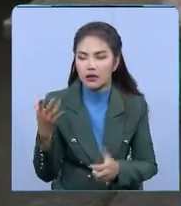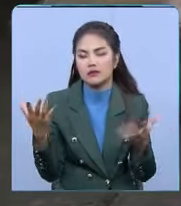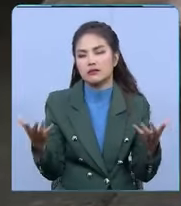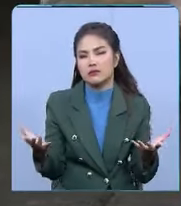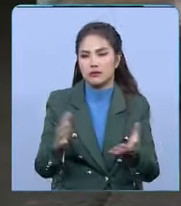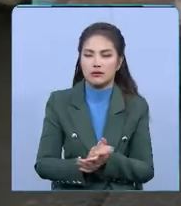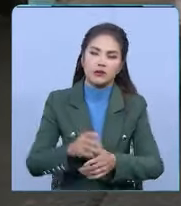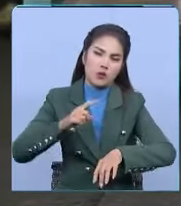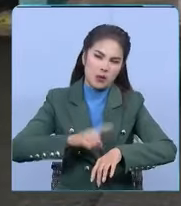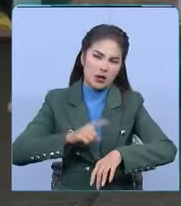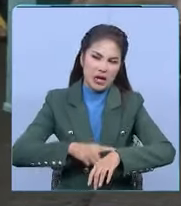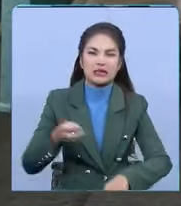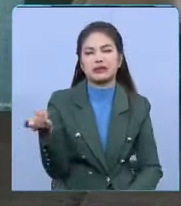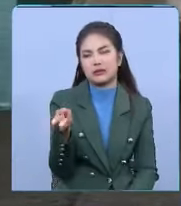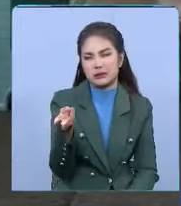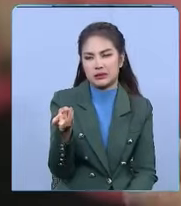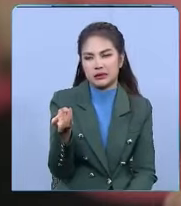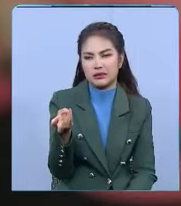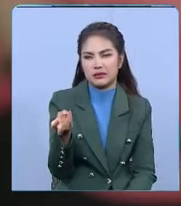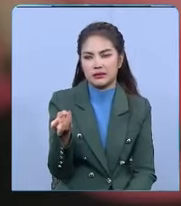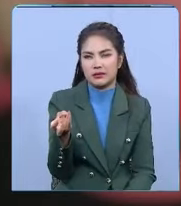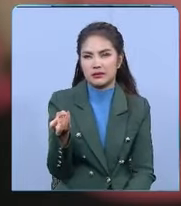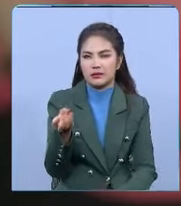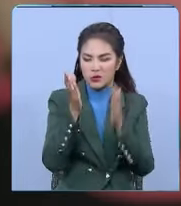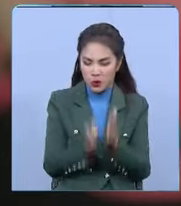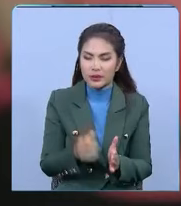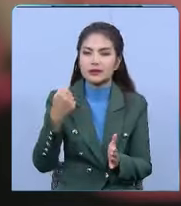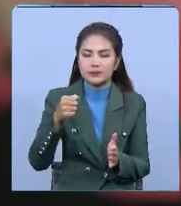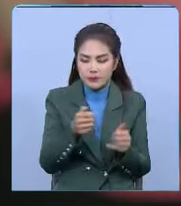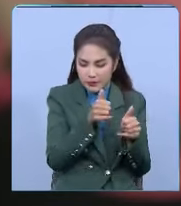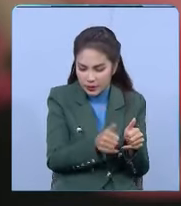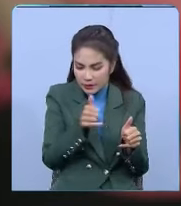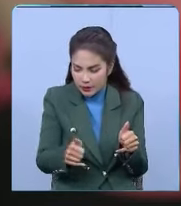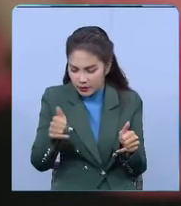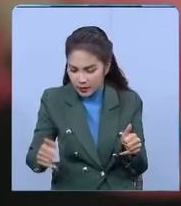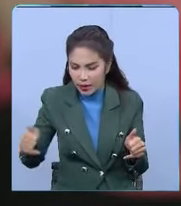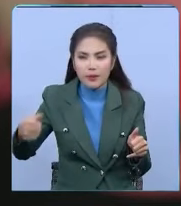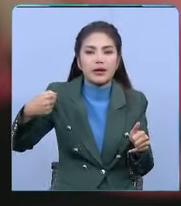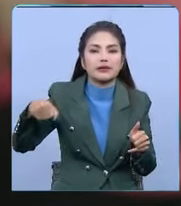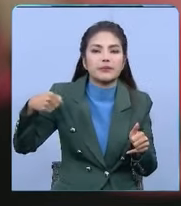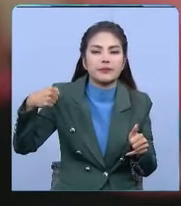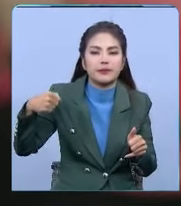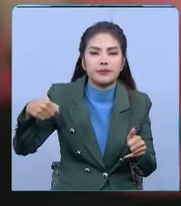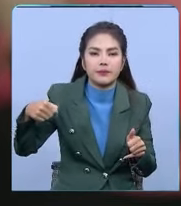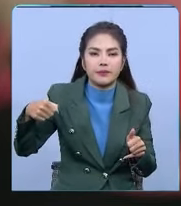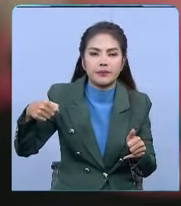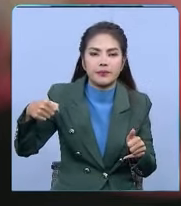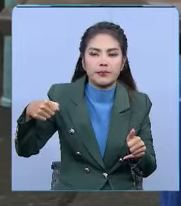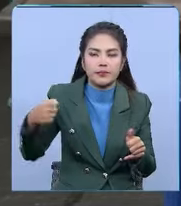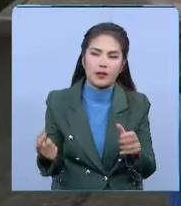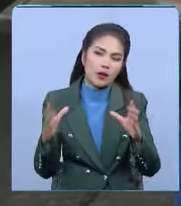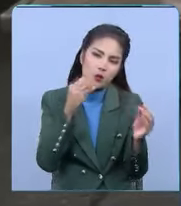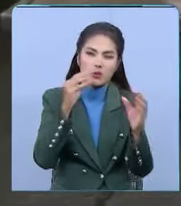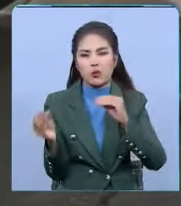น้อยนะครับแต่ละคนเพราะดีเบต10คนเนี้ยก็แล้วการดีเบตกันเนี่ยก็เป็นการโต้วาทีนะ